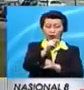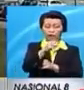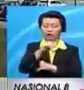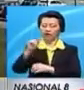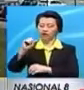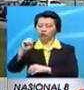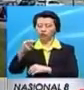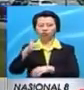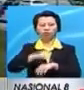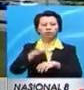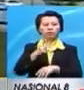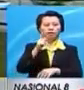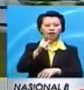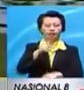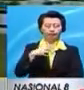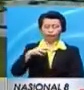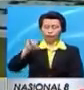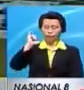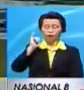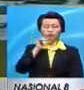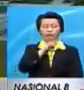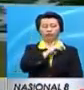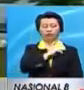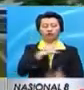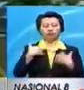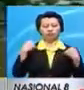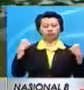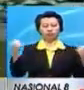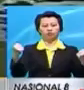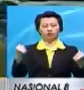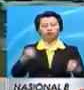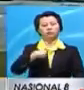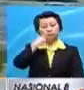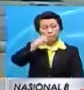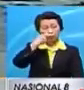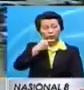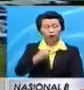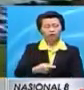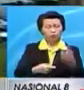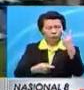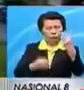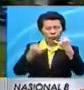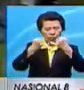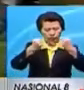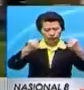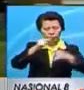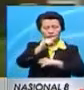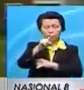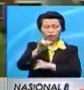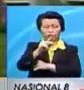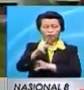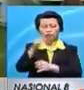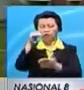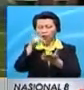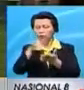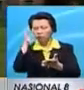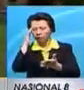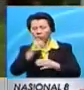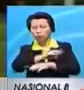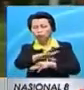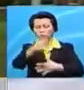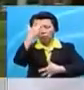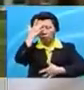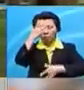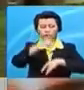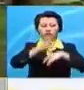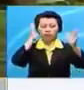ibu negara. Semalam Menteri Kesihatan Datuk Seri Dr. S. Subramaniam berkata, dua jenis virus Zika dikenal pasti menjangkiti pesakit